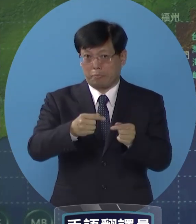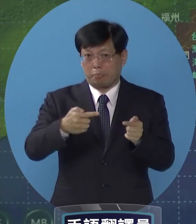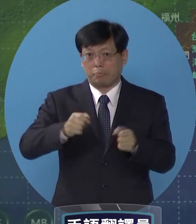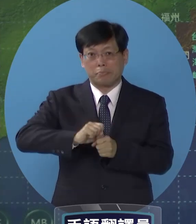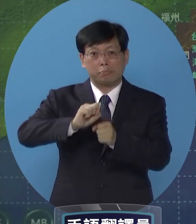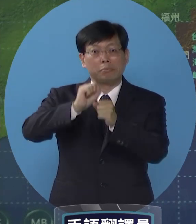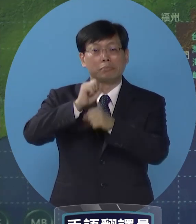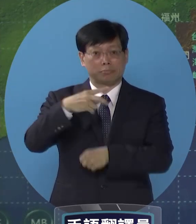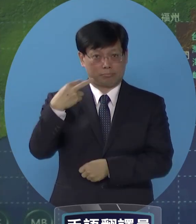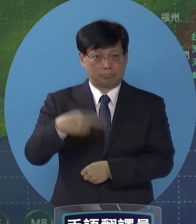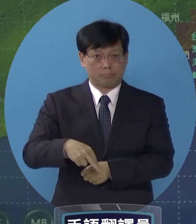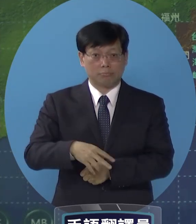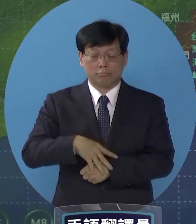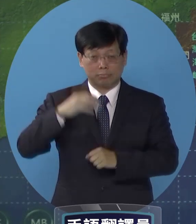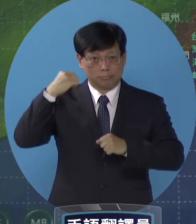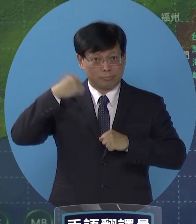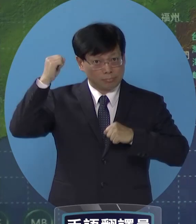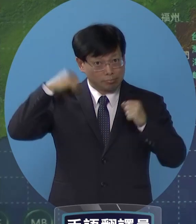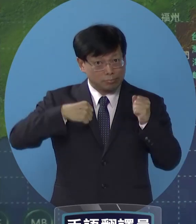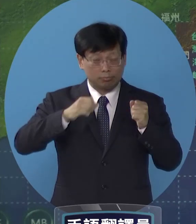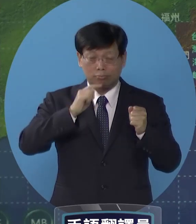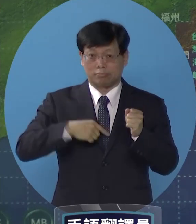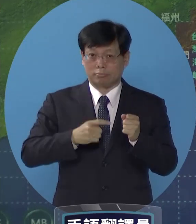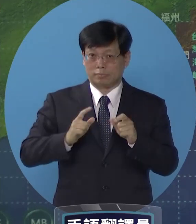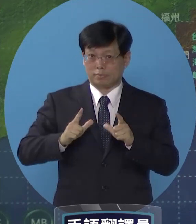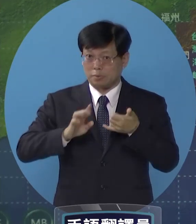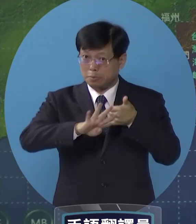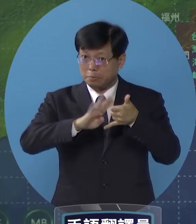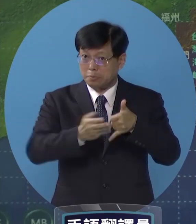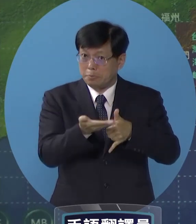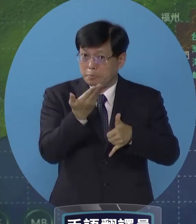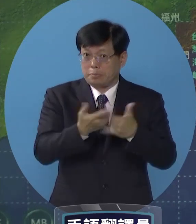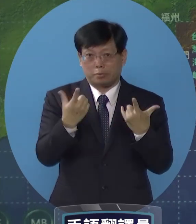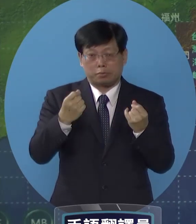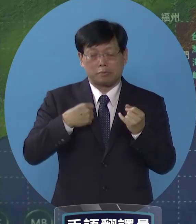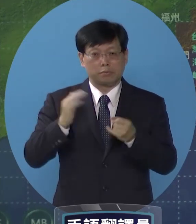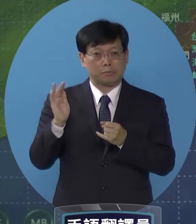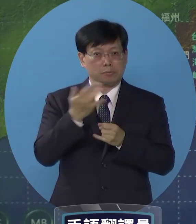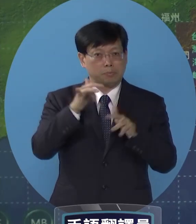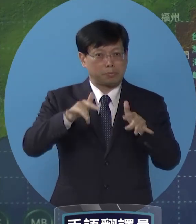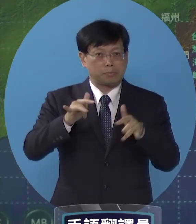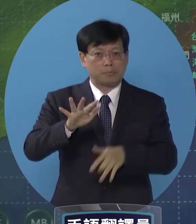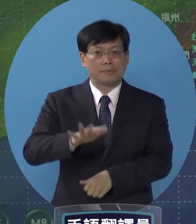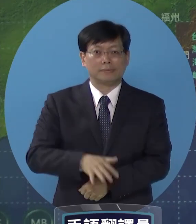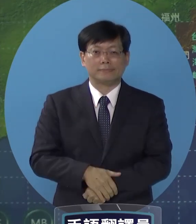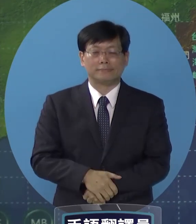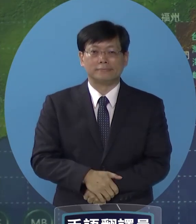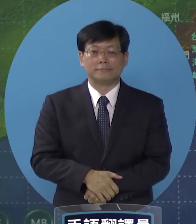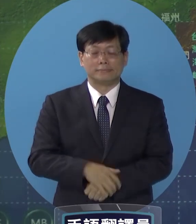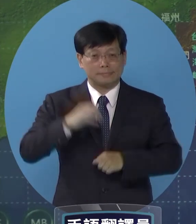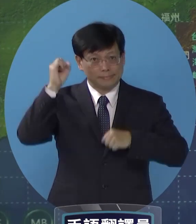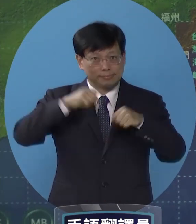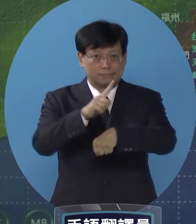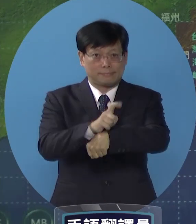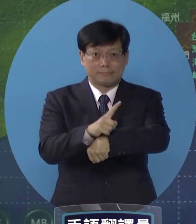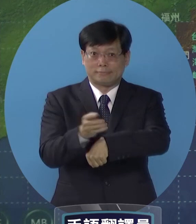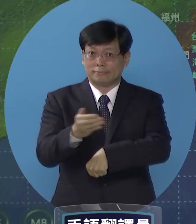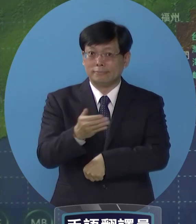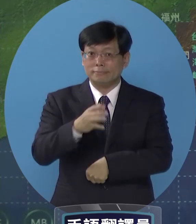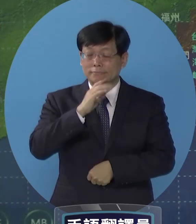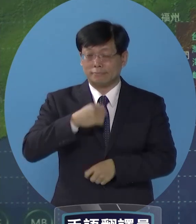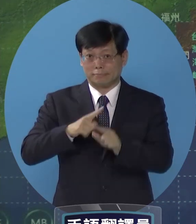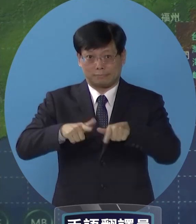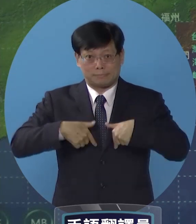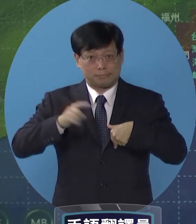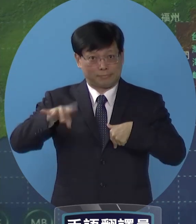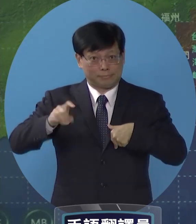大了，而且在清晨到上午，整个东半部和北部也出现了间歇性的雨势。上午十一点的时候，台风中心是